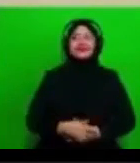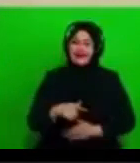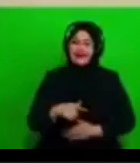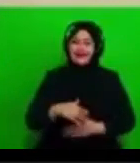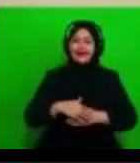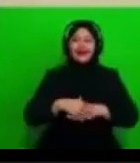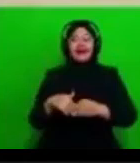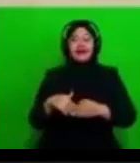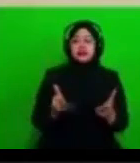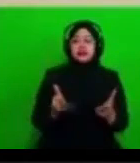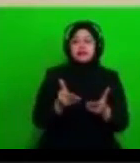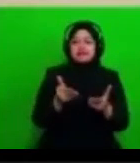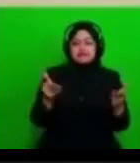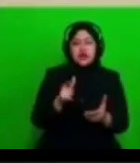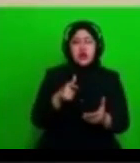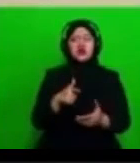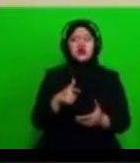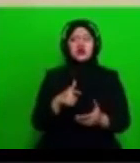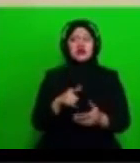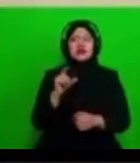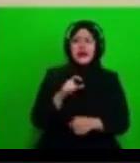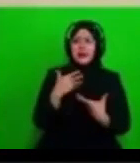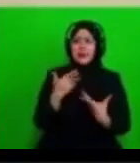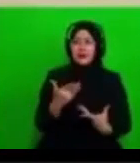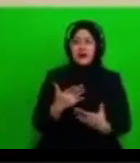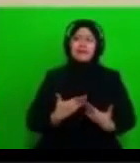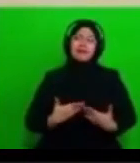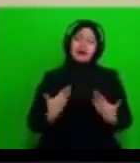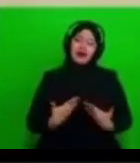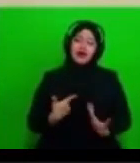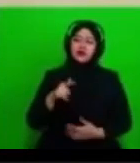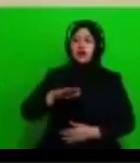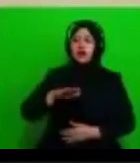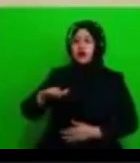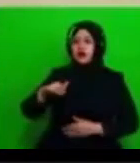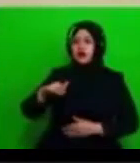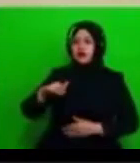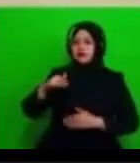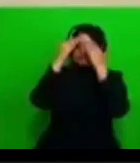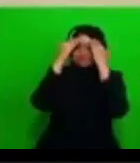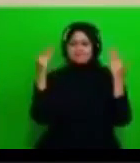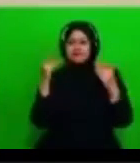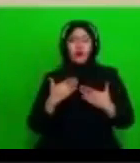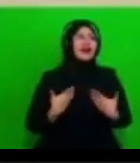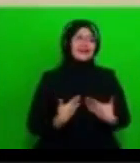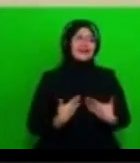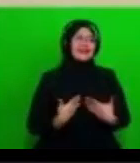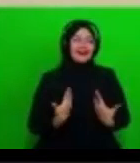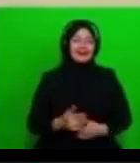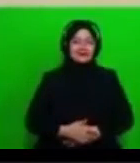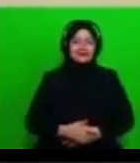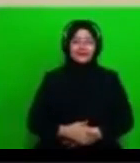harus menyenangkan. Belajar harus menyenangkan. Betul sekali. Jadi harus benar-benar kita pahami bersama. Iya, dan jadi partner kita ya Pak